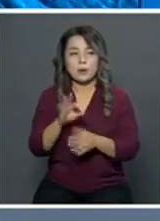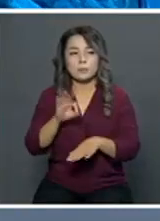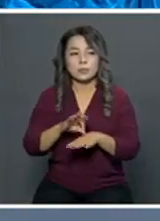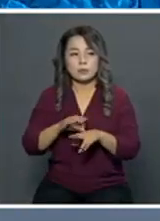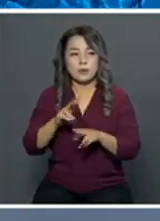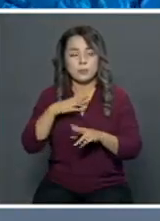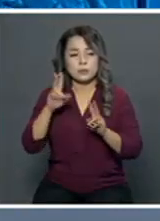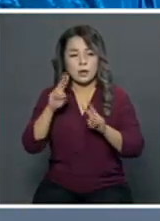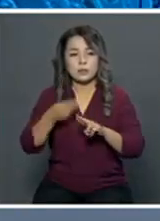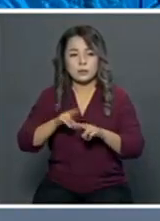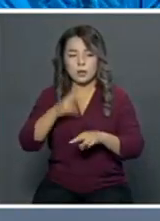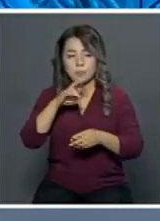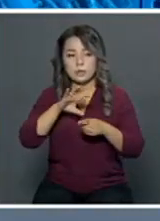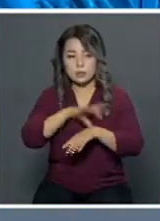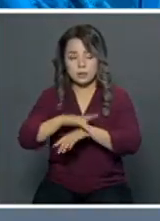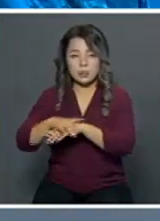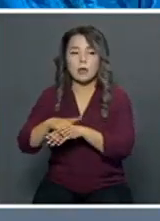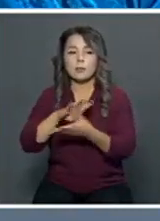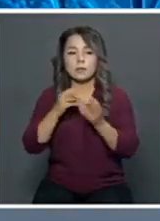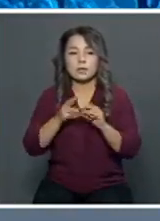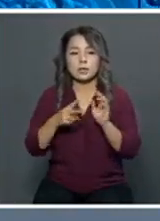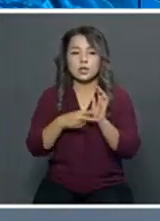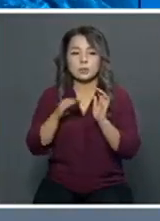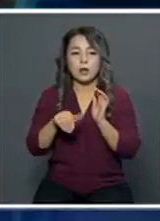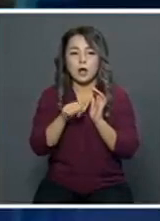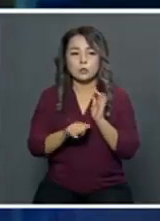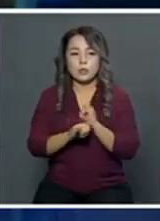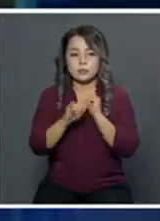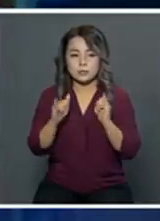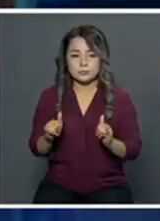симптомсыз науқастар саны 7600-ден асты.